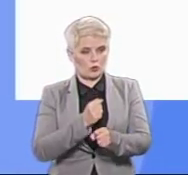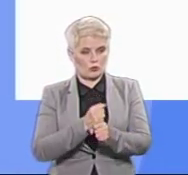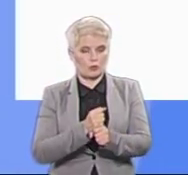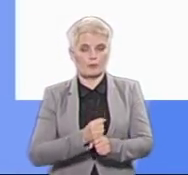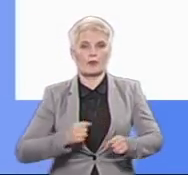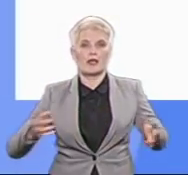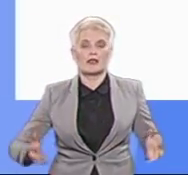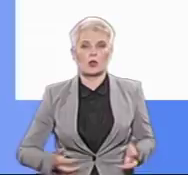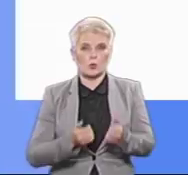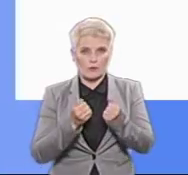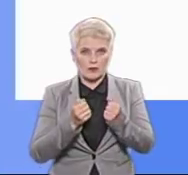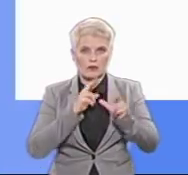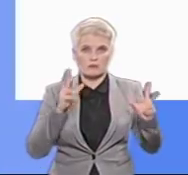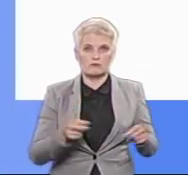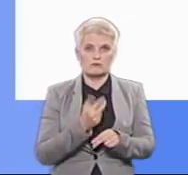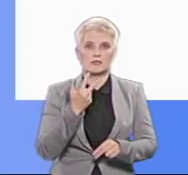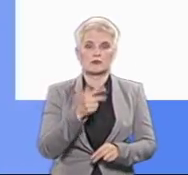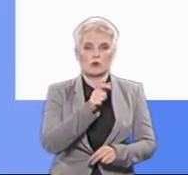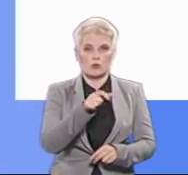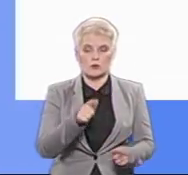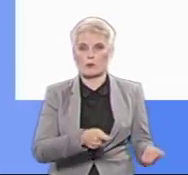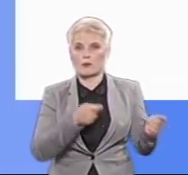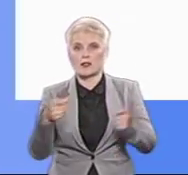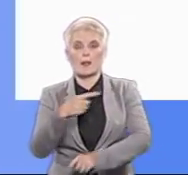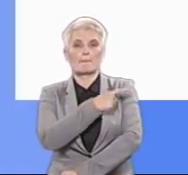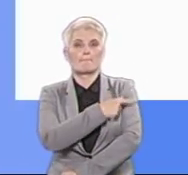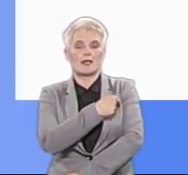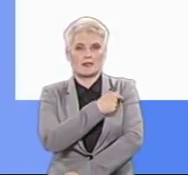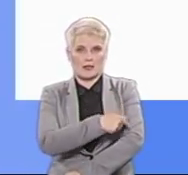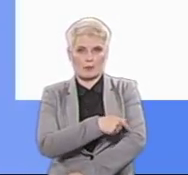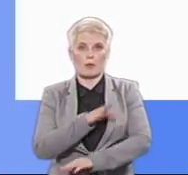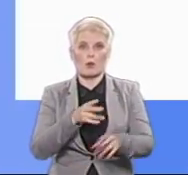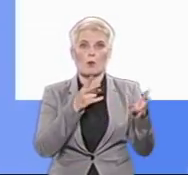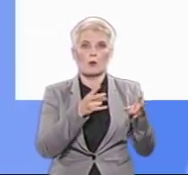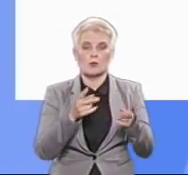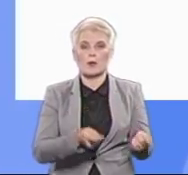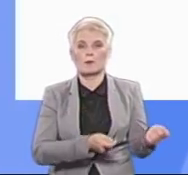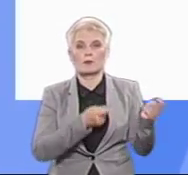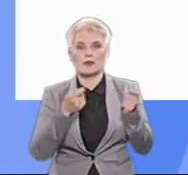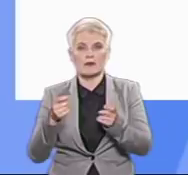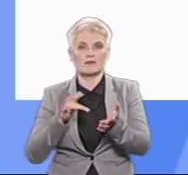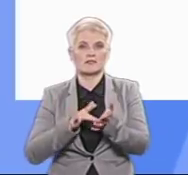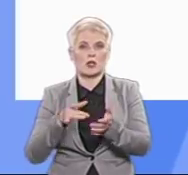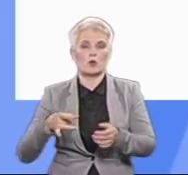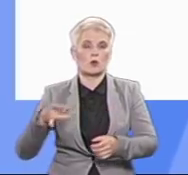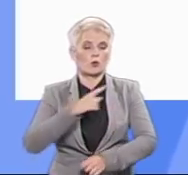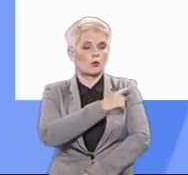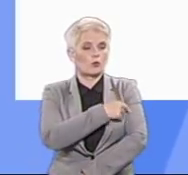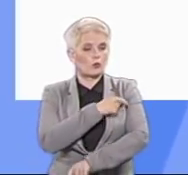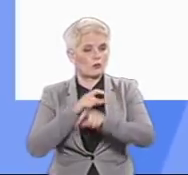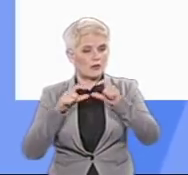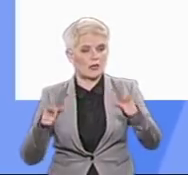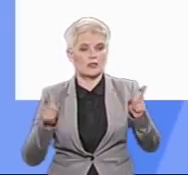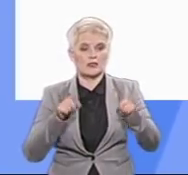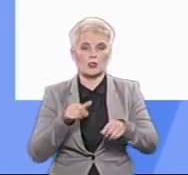Рятувальники врятували трьох осіб, передали їх медикам, після чого потерпілих було доставлено до Верховинської центральної районної лікарні. Також